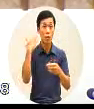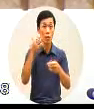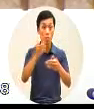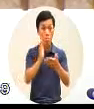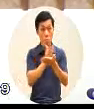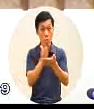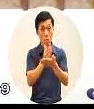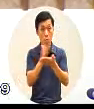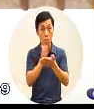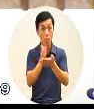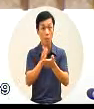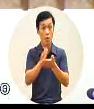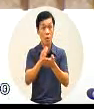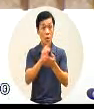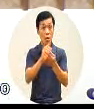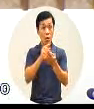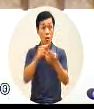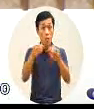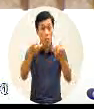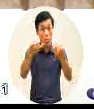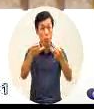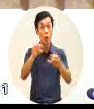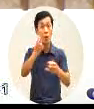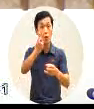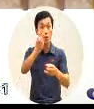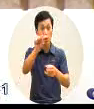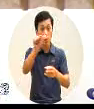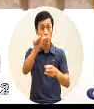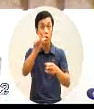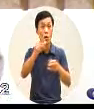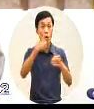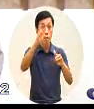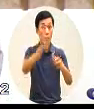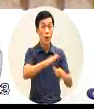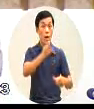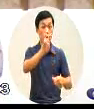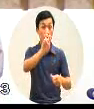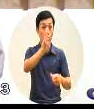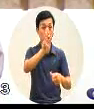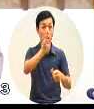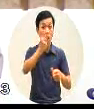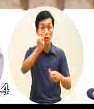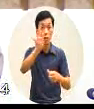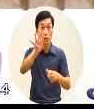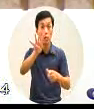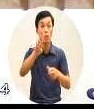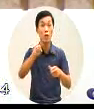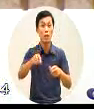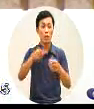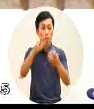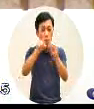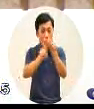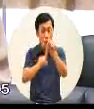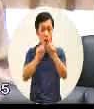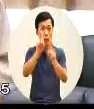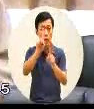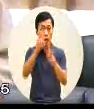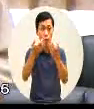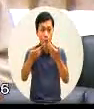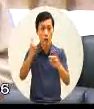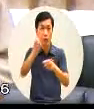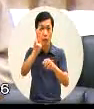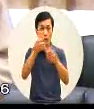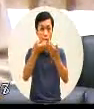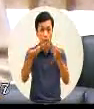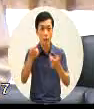评定，评定伫55分，无过那53、54，分析一下安尼咧讲，迄个一两分的评定是恁家咧